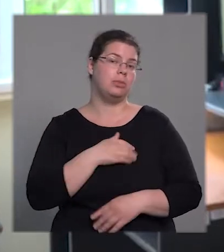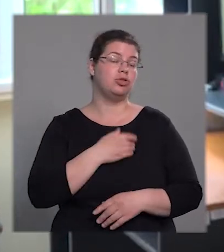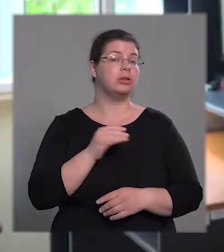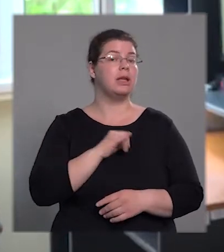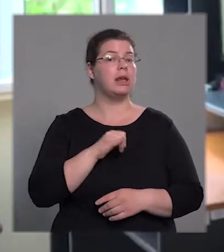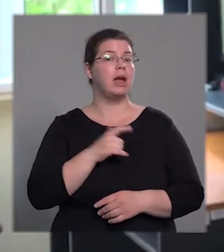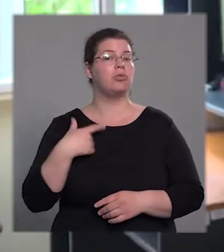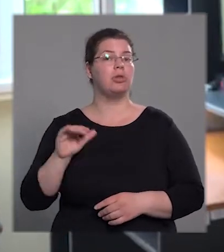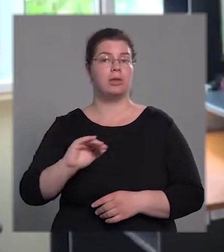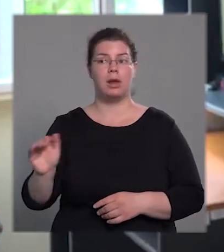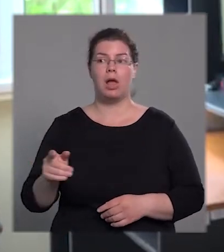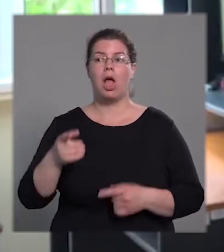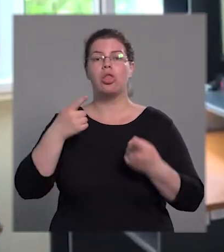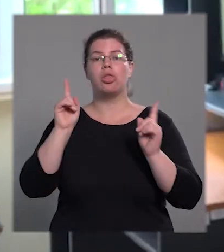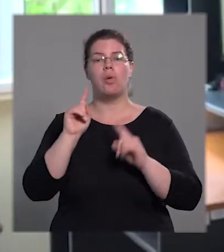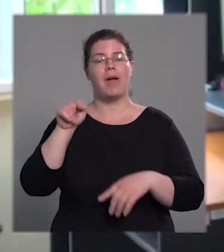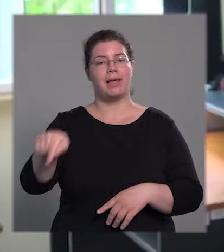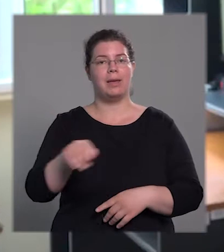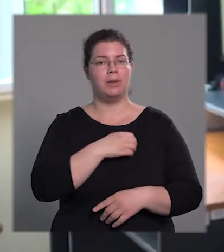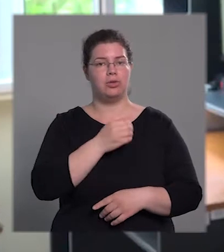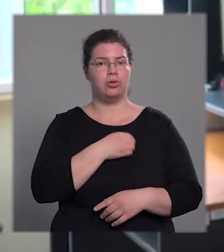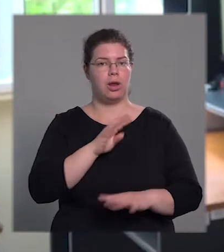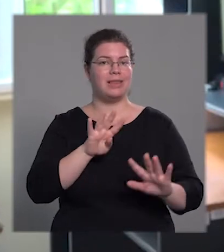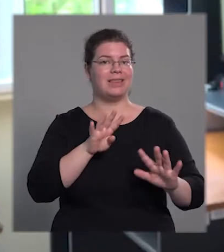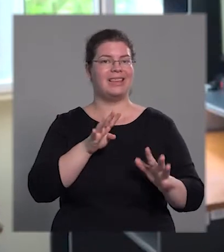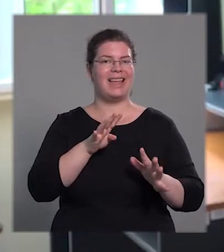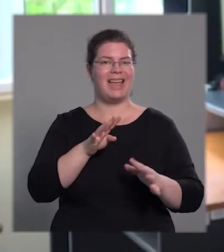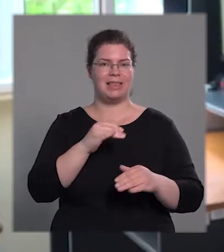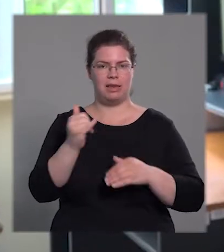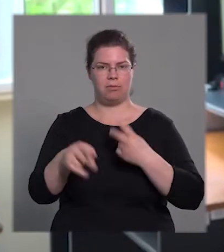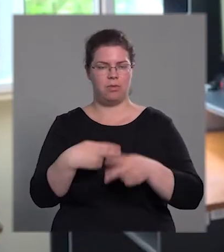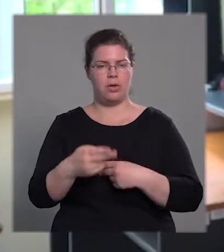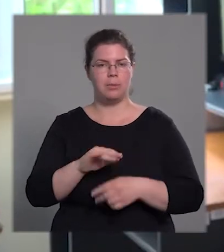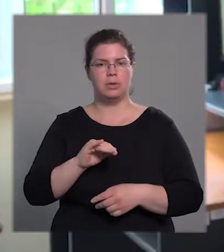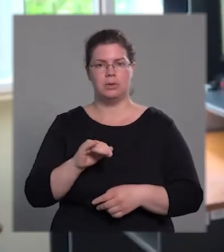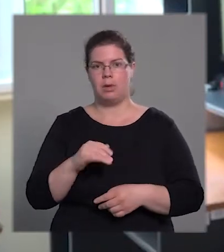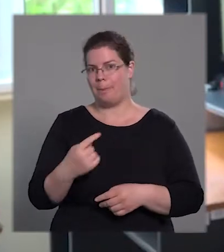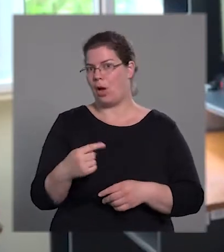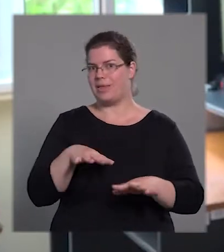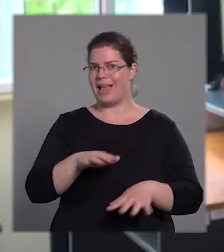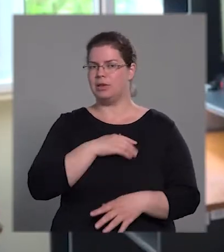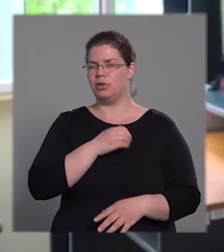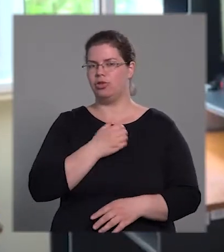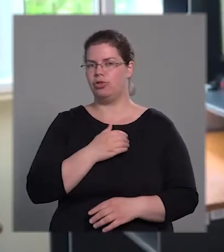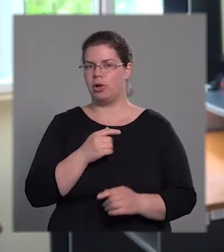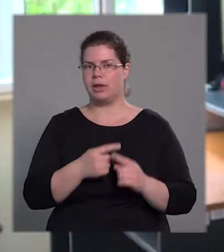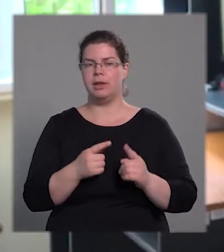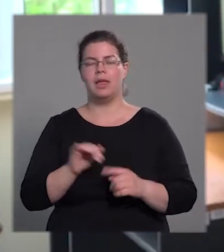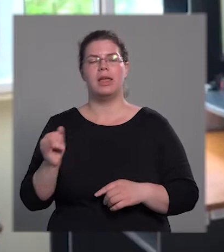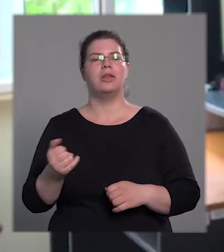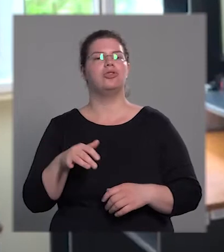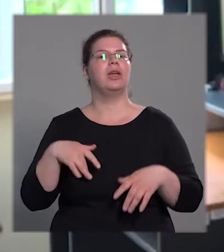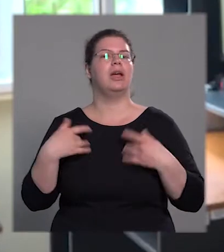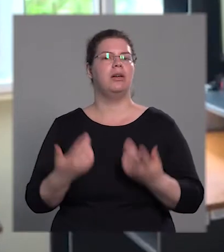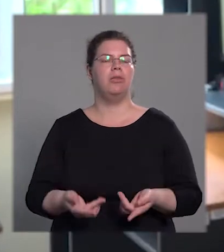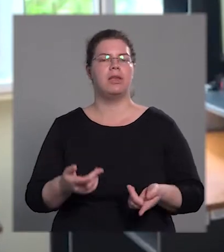hogy Szlovákiában az iskola 9 év folyamos, illetve tehát maga az általános iskolai rész, illetve nagyon